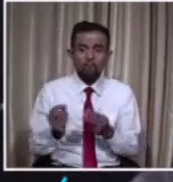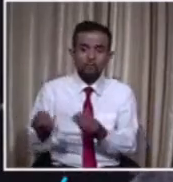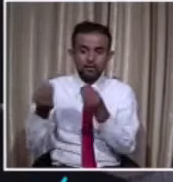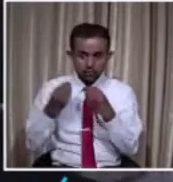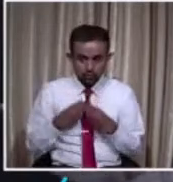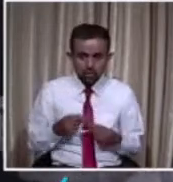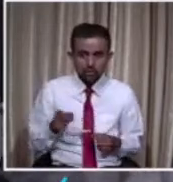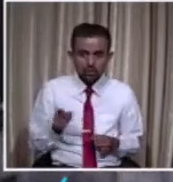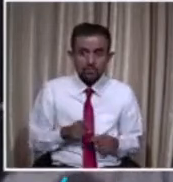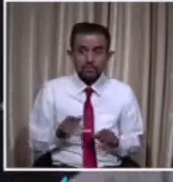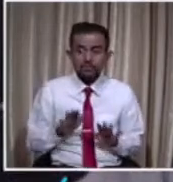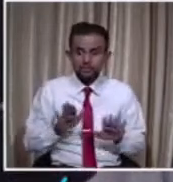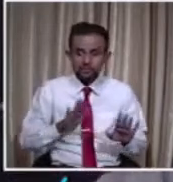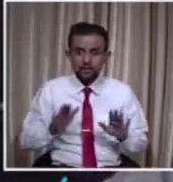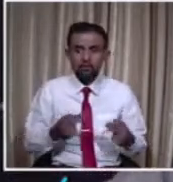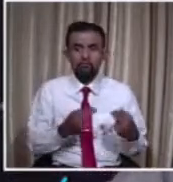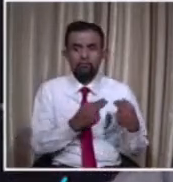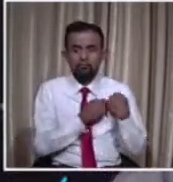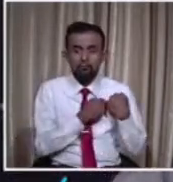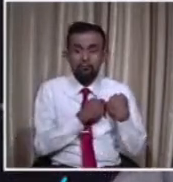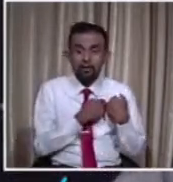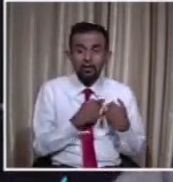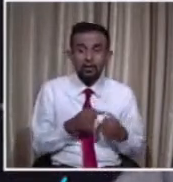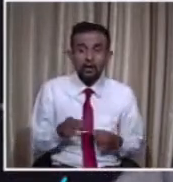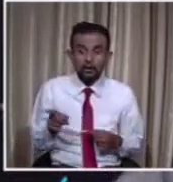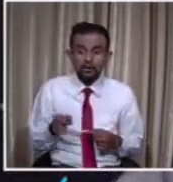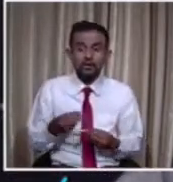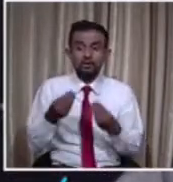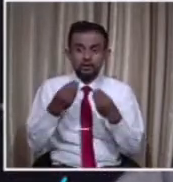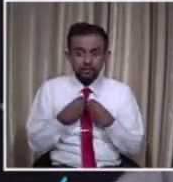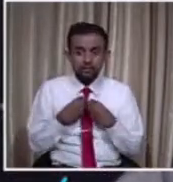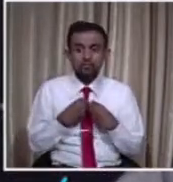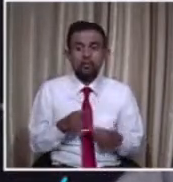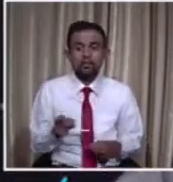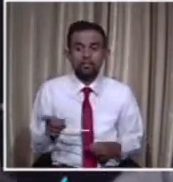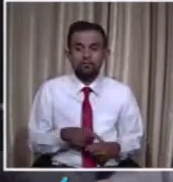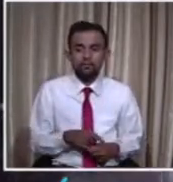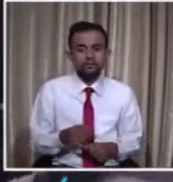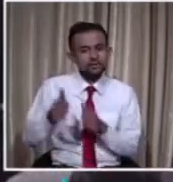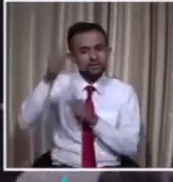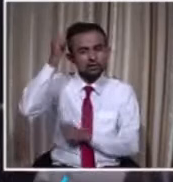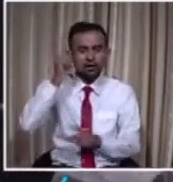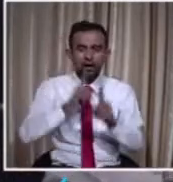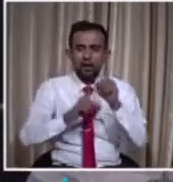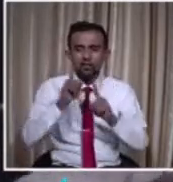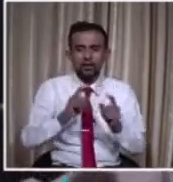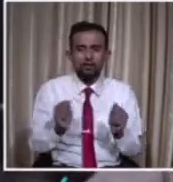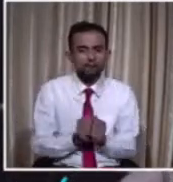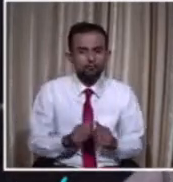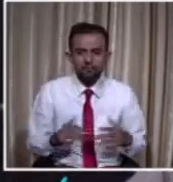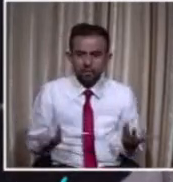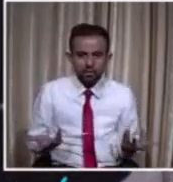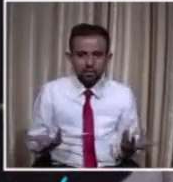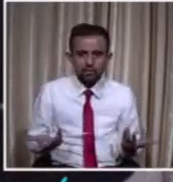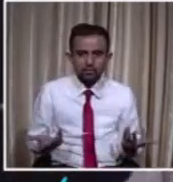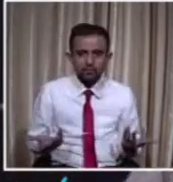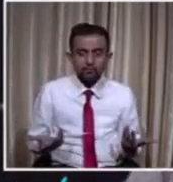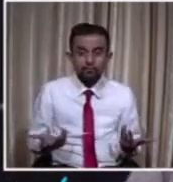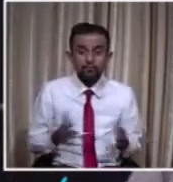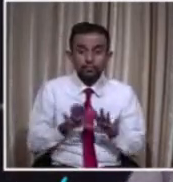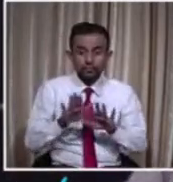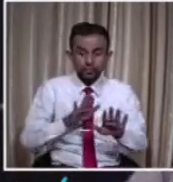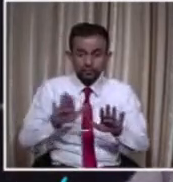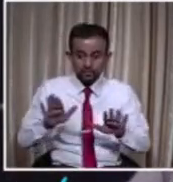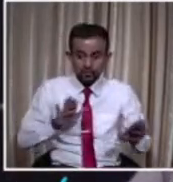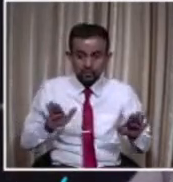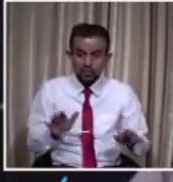dunia usaha usaha kalau mana kerja kiri mewaga kimi ini, itu aja kebaru inna aja. Itihas segan katanya kalau ada kene, ini sa kalau mana